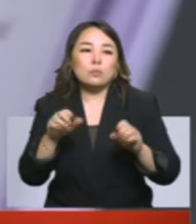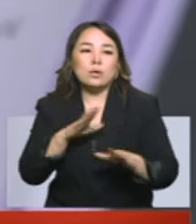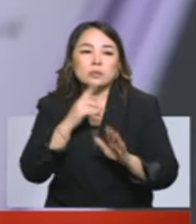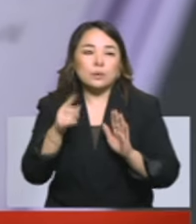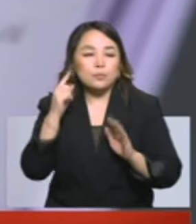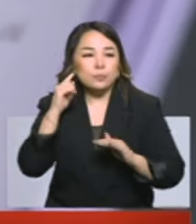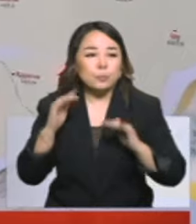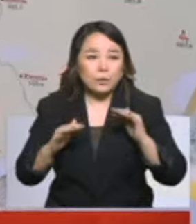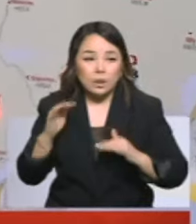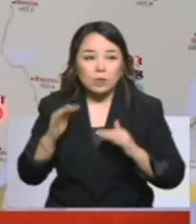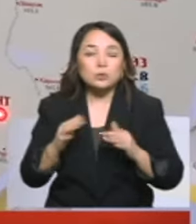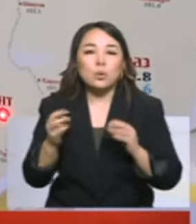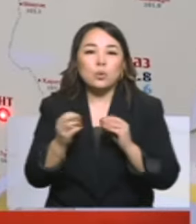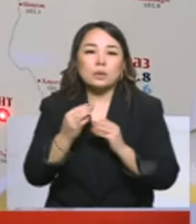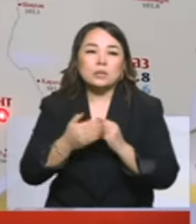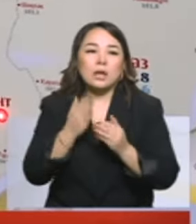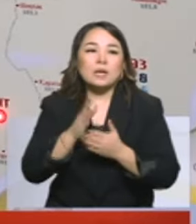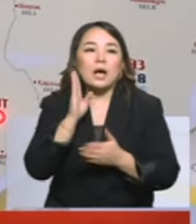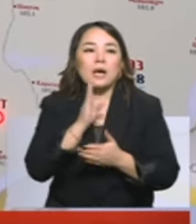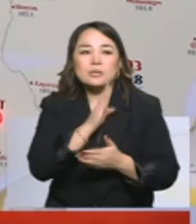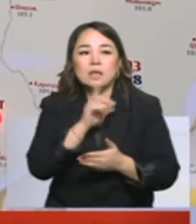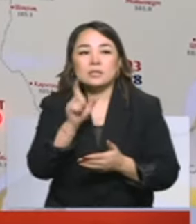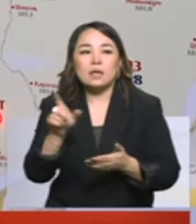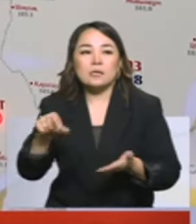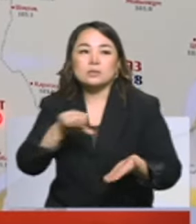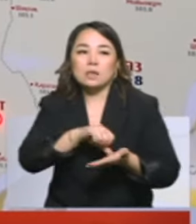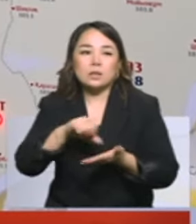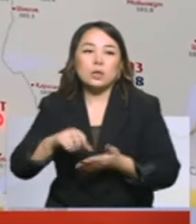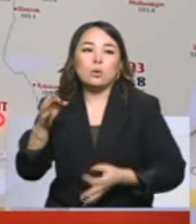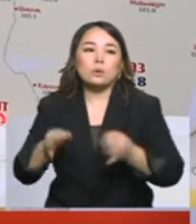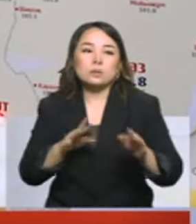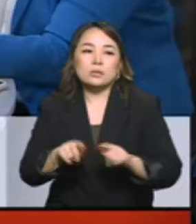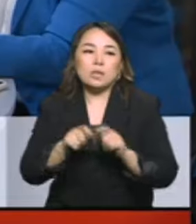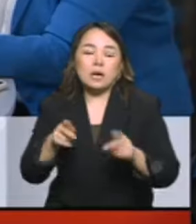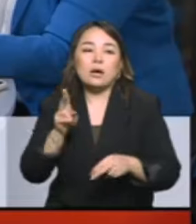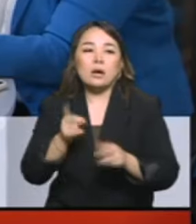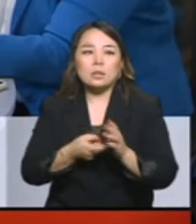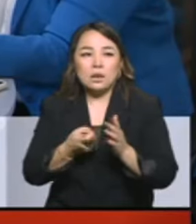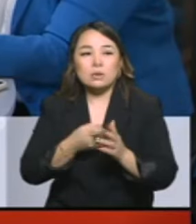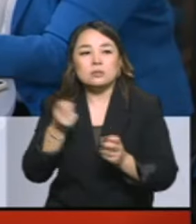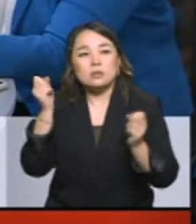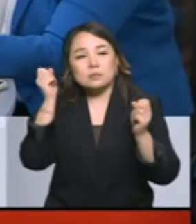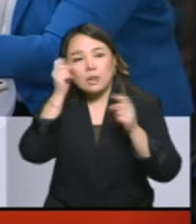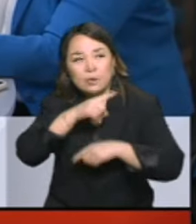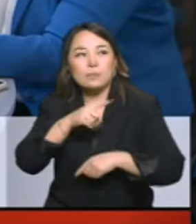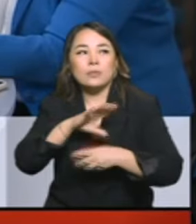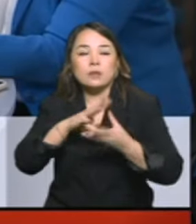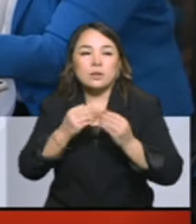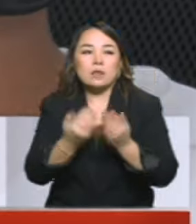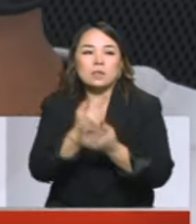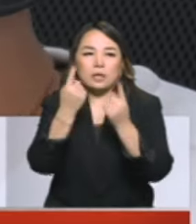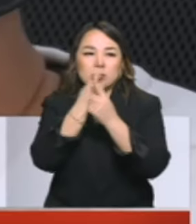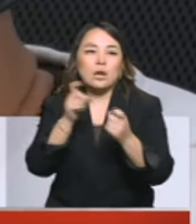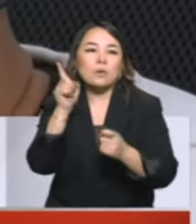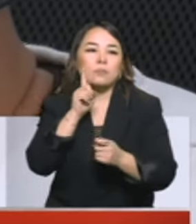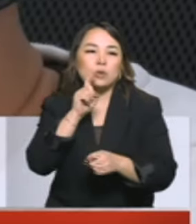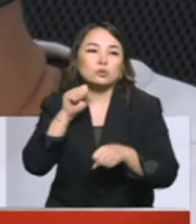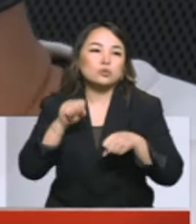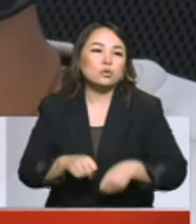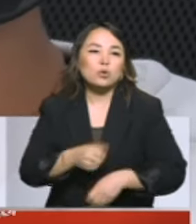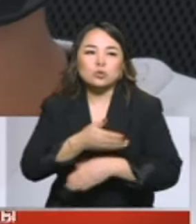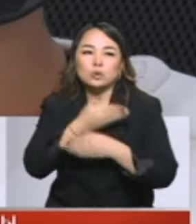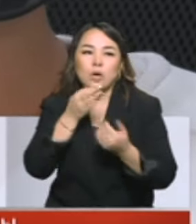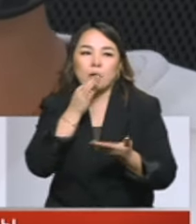деген күдікке 10 шақты әйел ілігіп отыр. Алайда қылмыстық іс ертеліп аяқталмайынша өзге ақпараттарды жариялауға